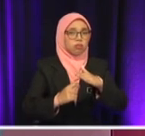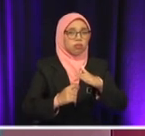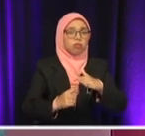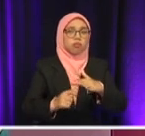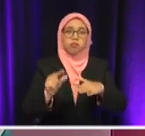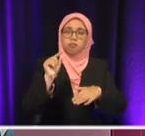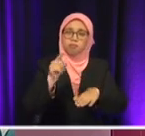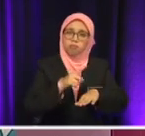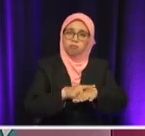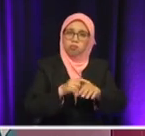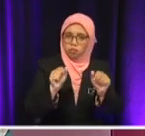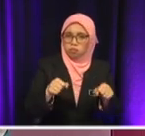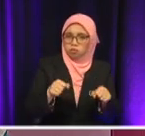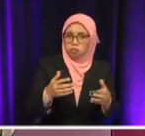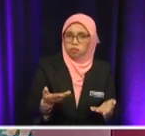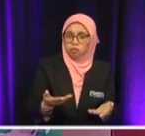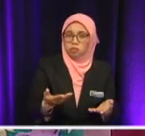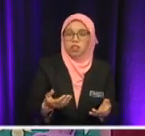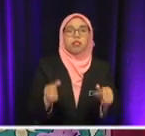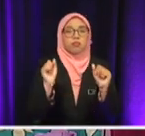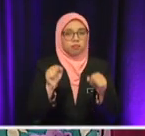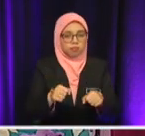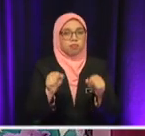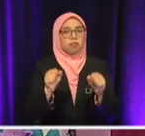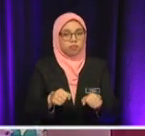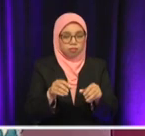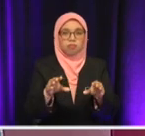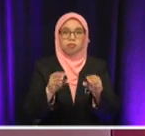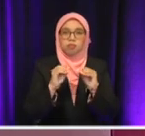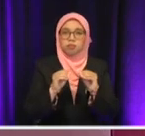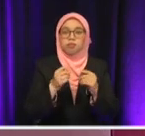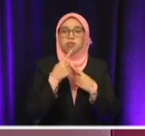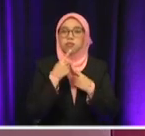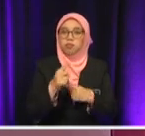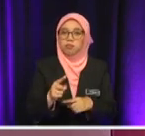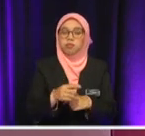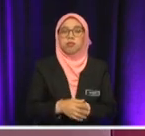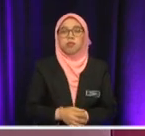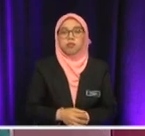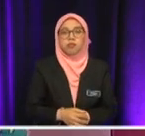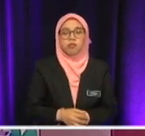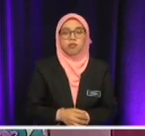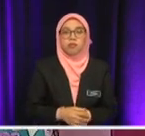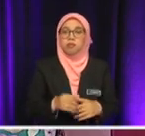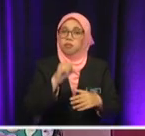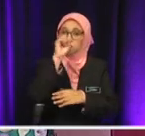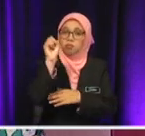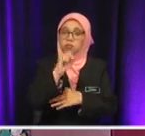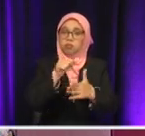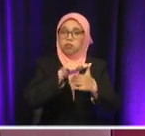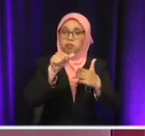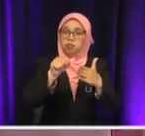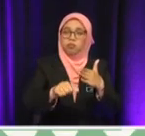juga pembersihan. Boleh ke cikgu? Boleh. Itu juga boleh diterima sebagai jawapan. Okey, soalan yang terakhir, nyatakan satu